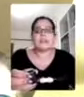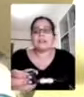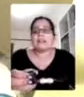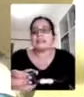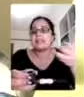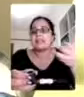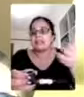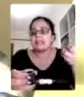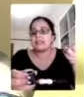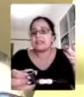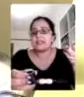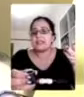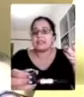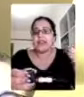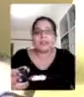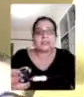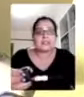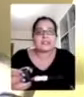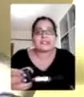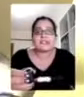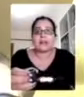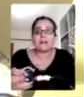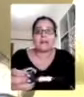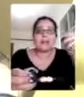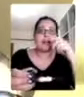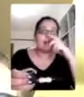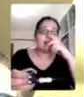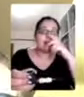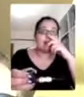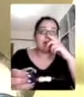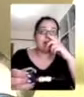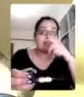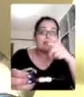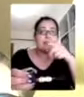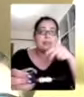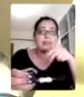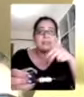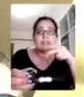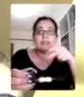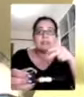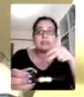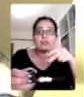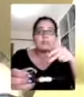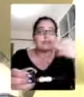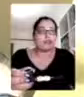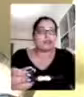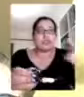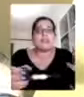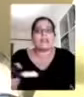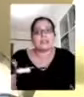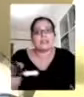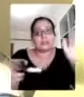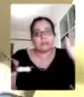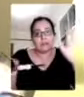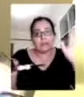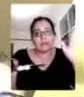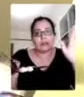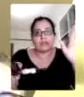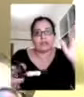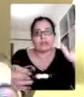katılsın, Yasin Bey de katılsın, herkes katılsın. Ama dediğiniz gibi 2'nin üzerine 3 çıkınca herhalde